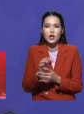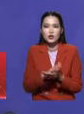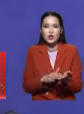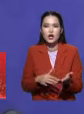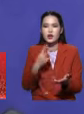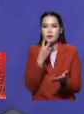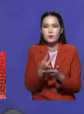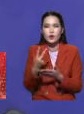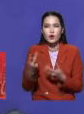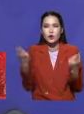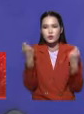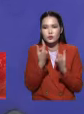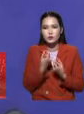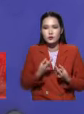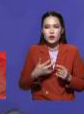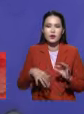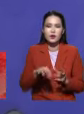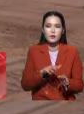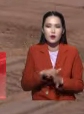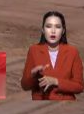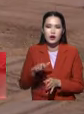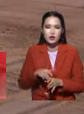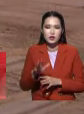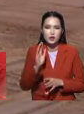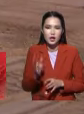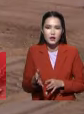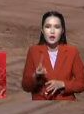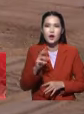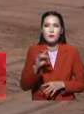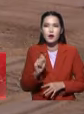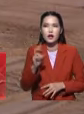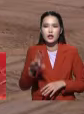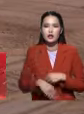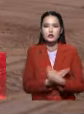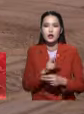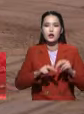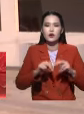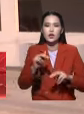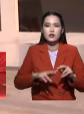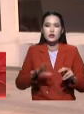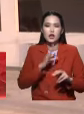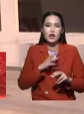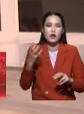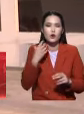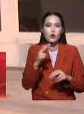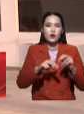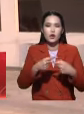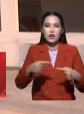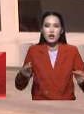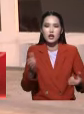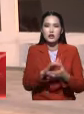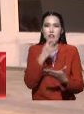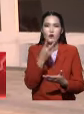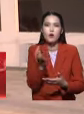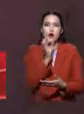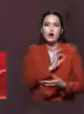200-ден астам шақырым жолды толығымен іске қосамыз деп жоспарлап отырмыз. Марат Қарабаев жаңадан салынып жатқан автовокзал құрылысымен танысты. Нысан пайдалануға